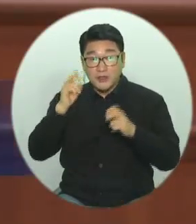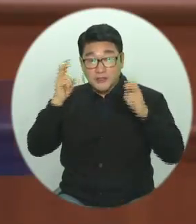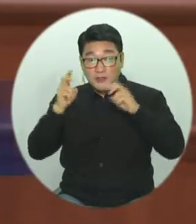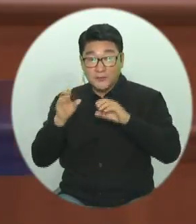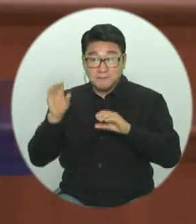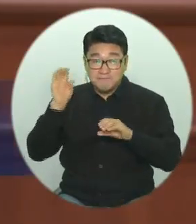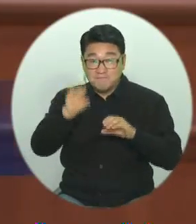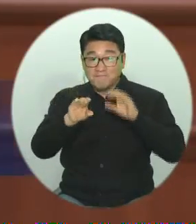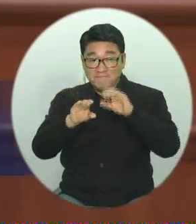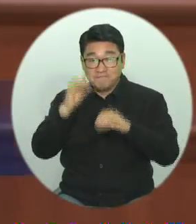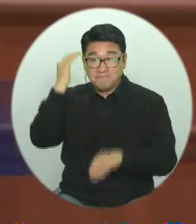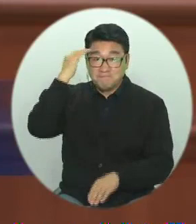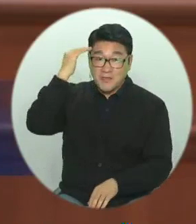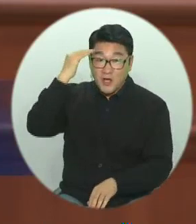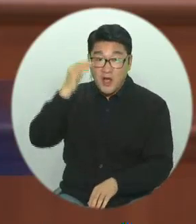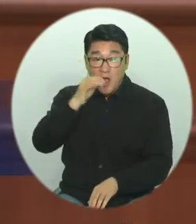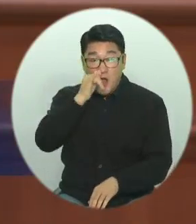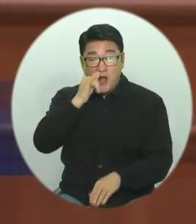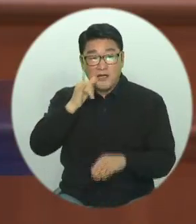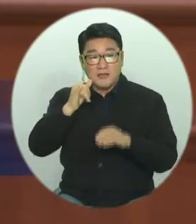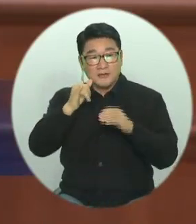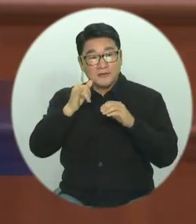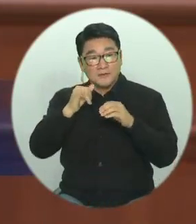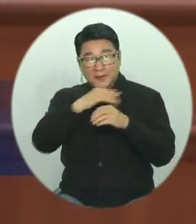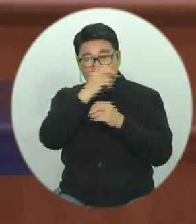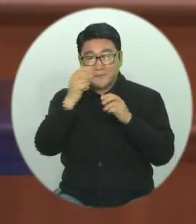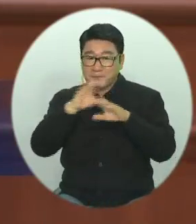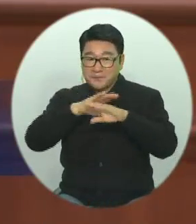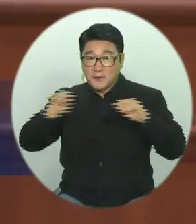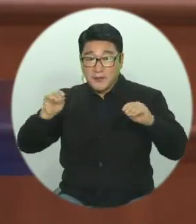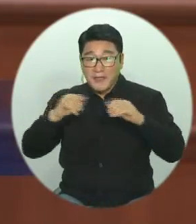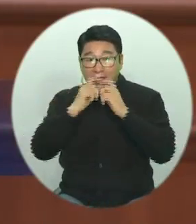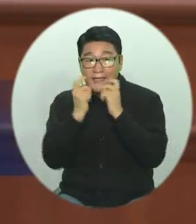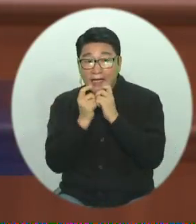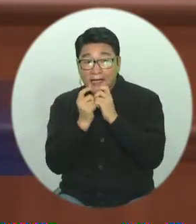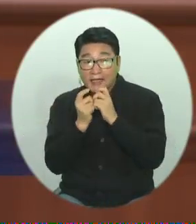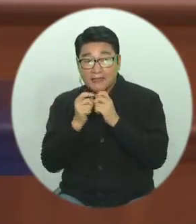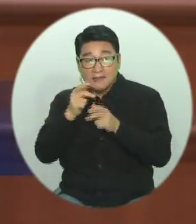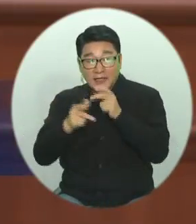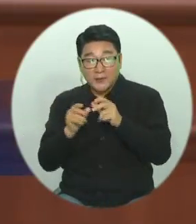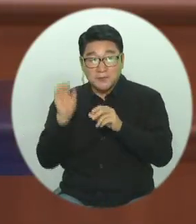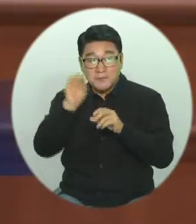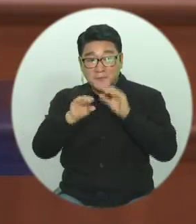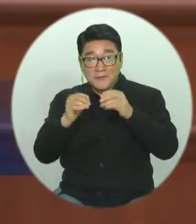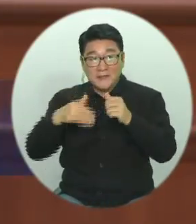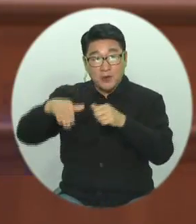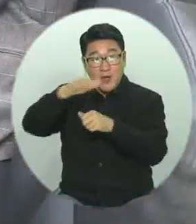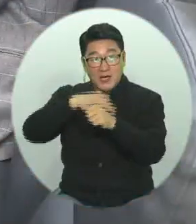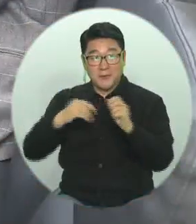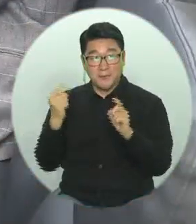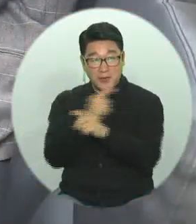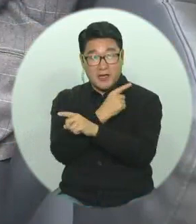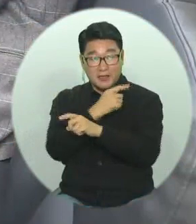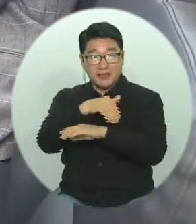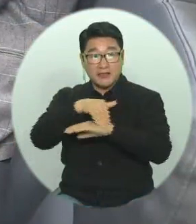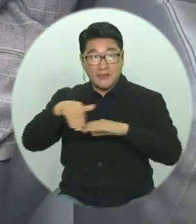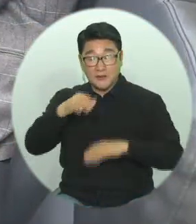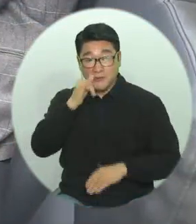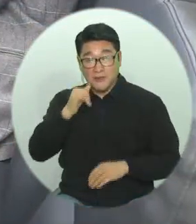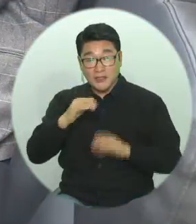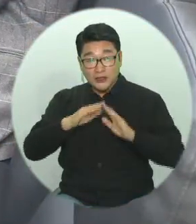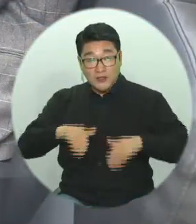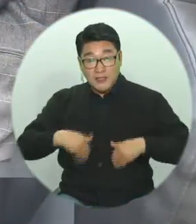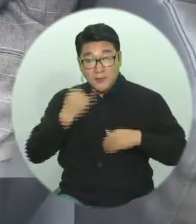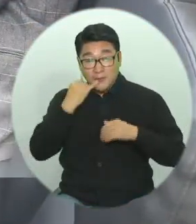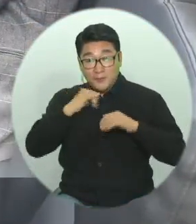투자를 가로막는 규제를 제거하고 개별 사업의 투자 여건을 개선하겠습니다 전남